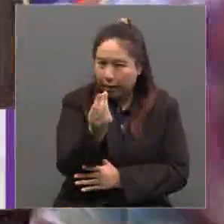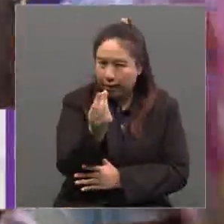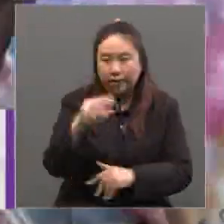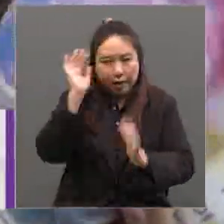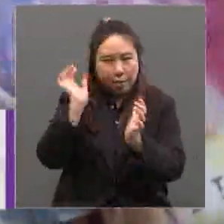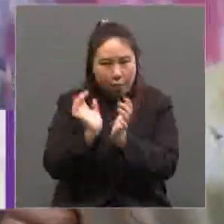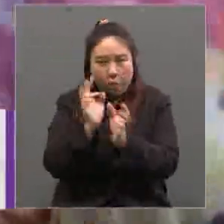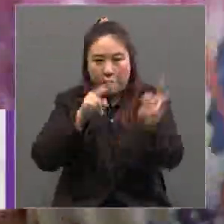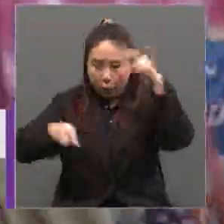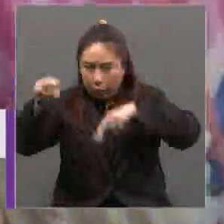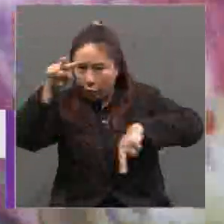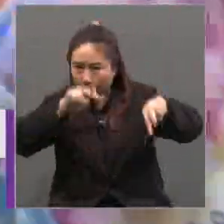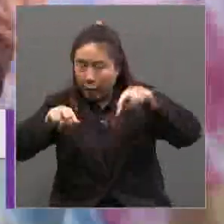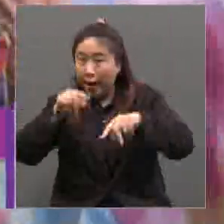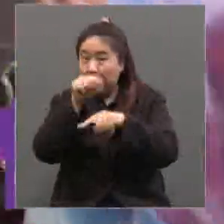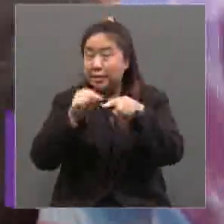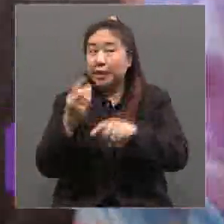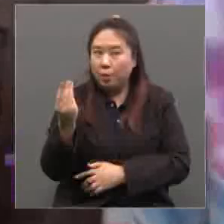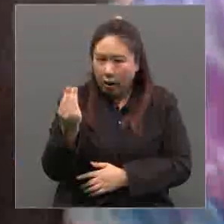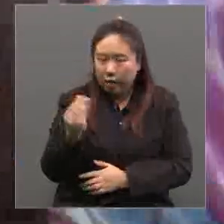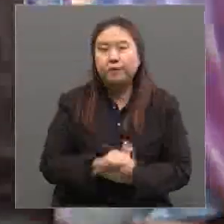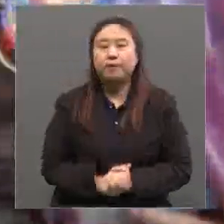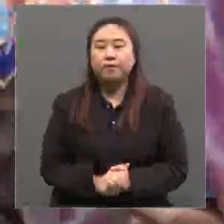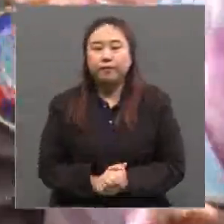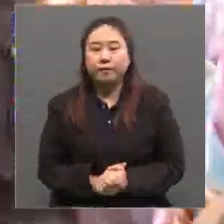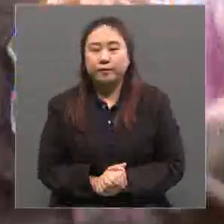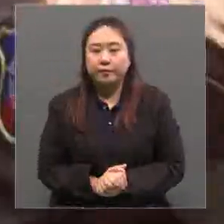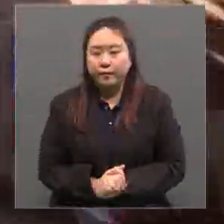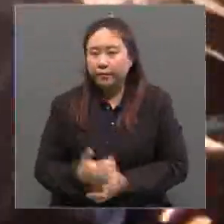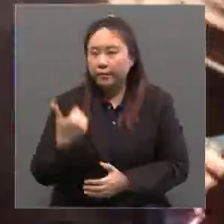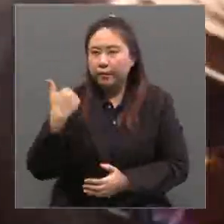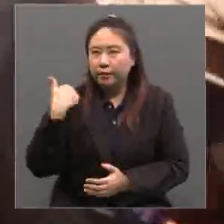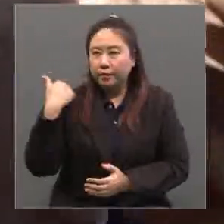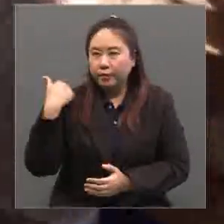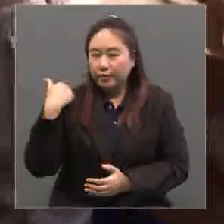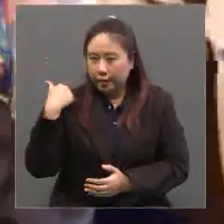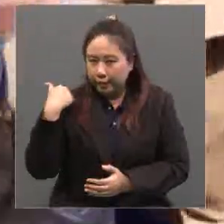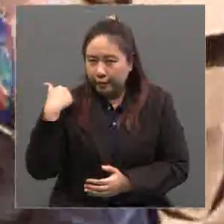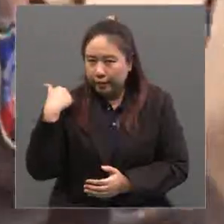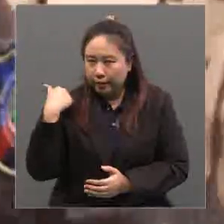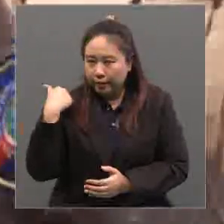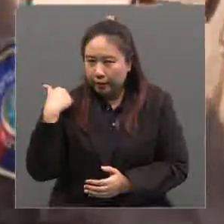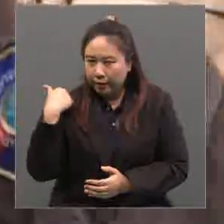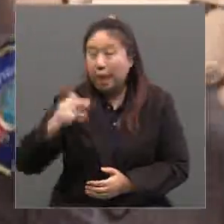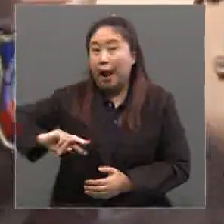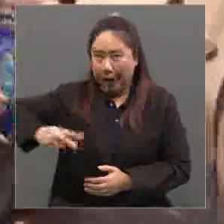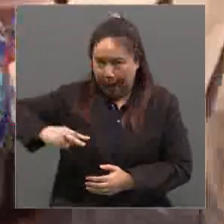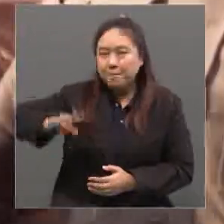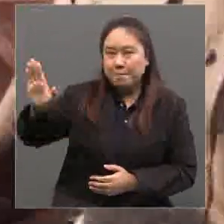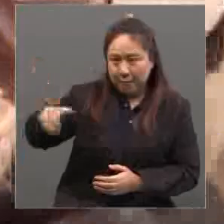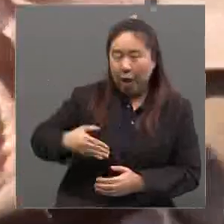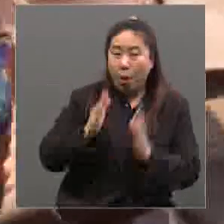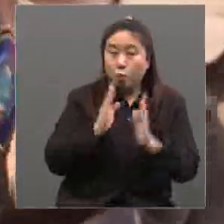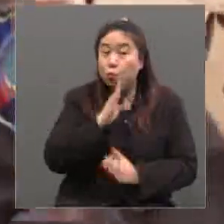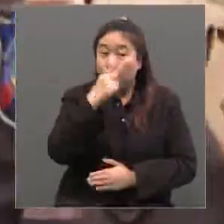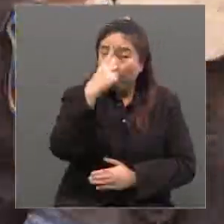ไปดูแลเนี่ยประมาณกี่เปอร์เซ็นต์ของนักท่องเที่ยวที่จะมานะครับแล้วเราก็จะมีการมีล่ามนะครับมาดูแลกับนักท่องเที่ยวต่างชาตินะ